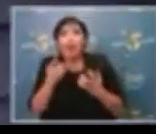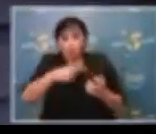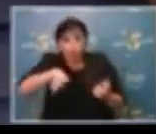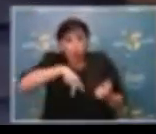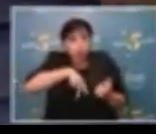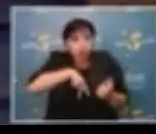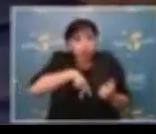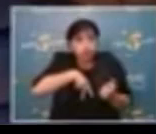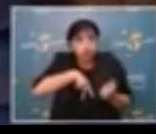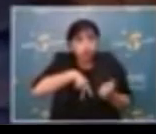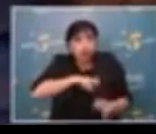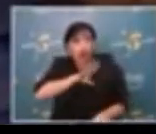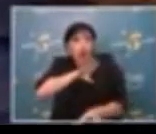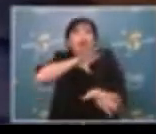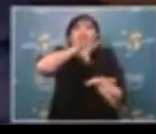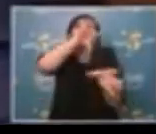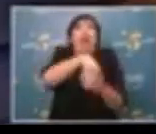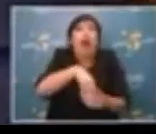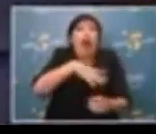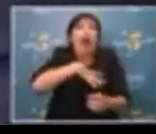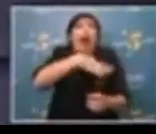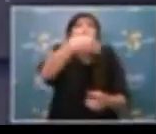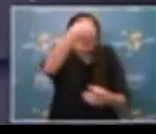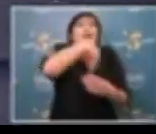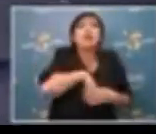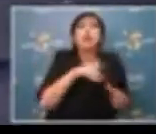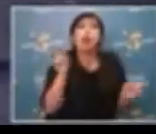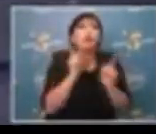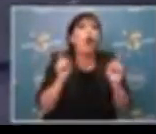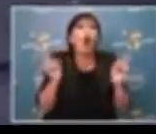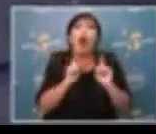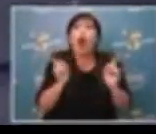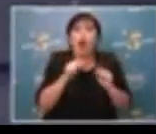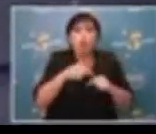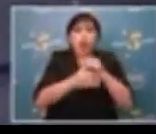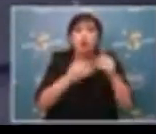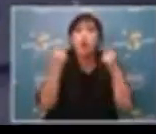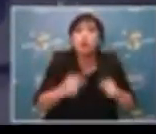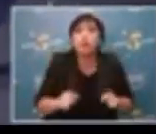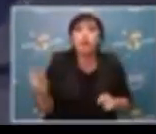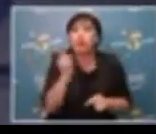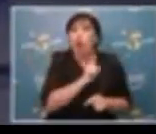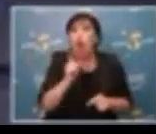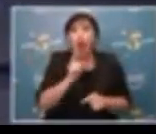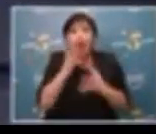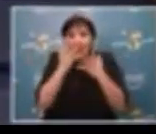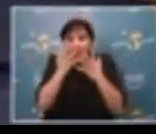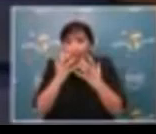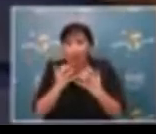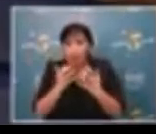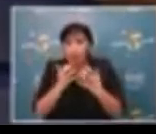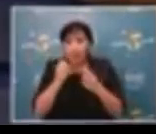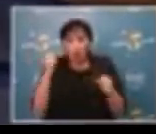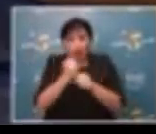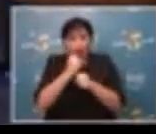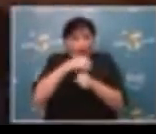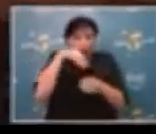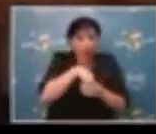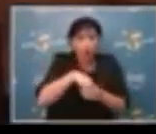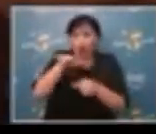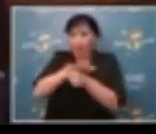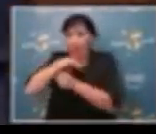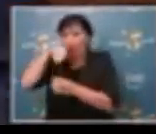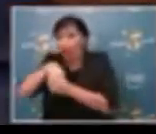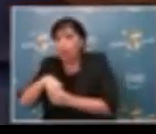e inserirla nella vostra anima. Non è questo il procedimento. Non è la depressione nel vostro lavoro, nella vostra famiglia,